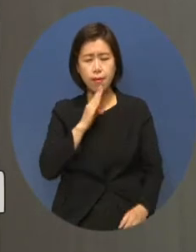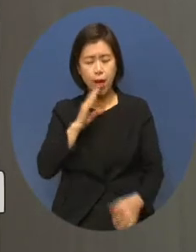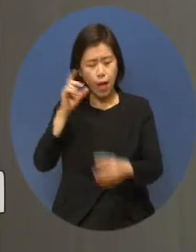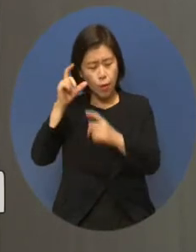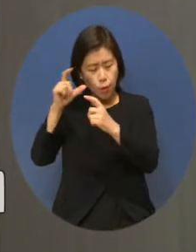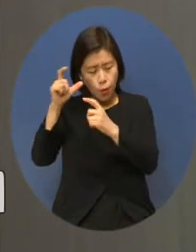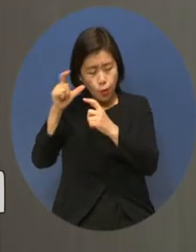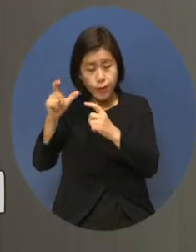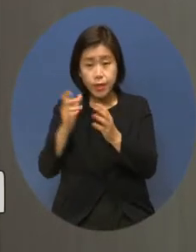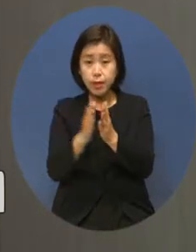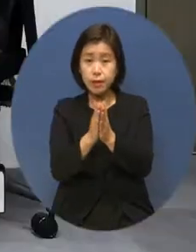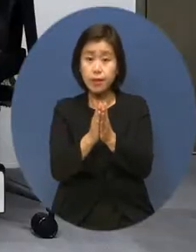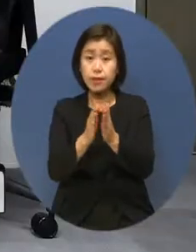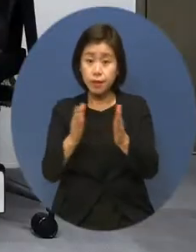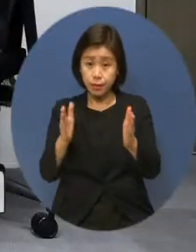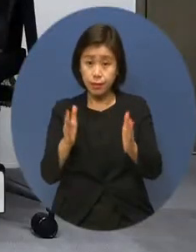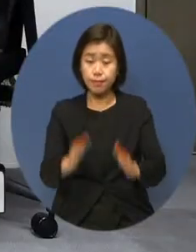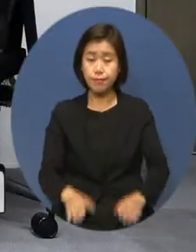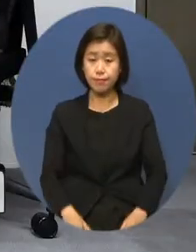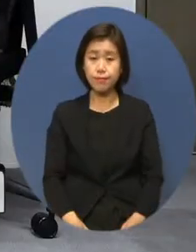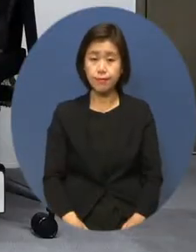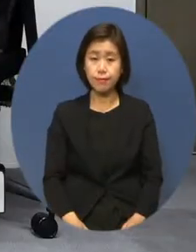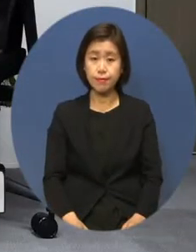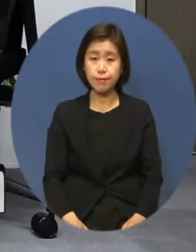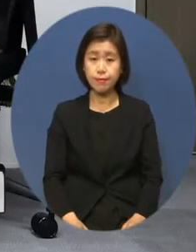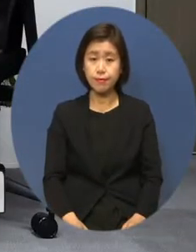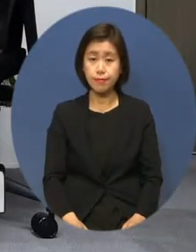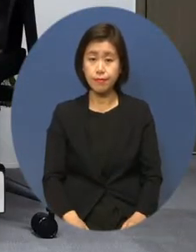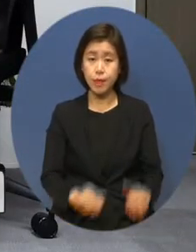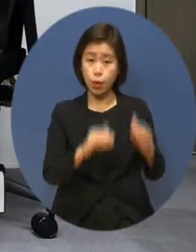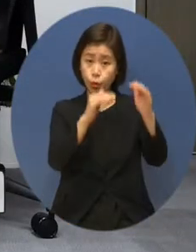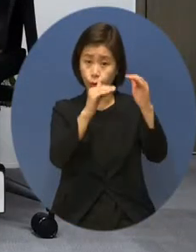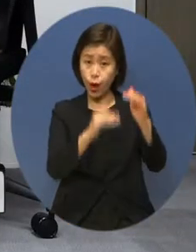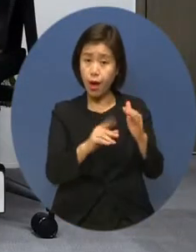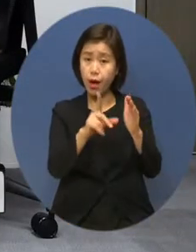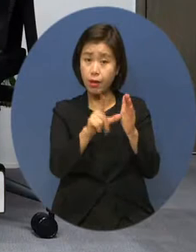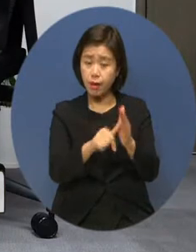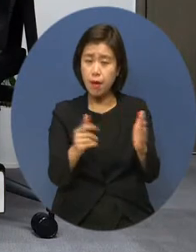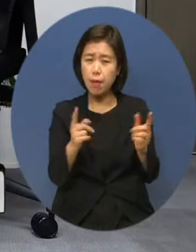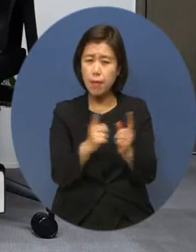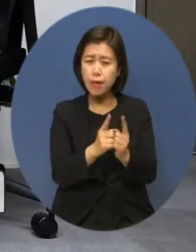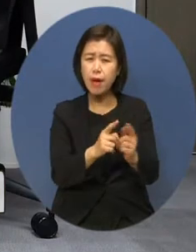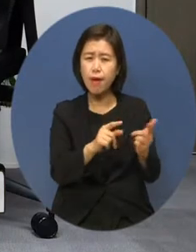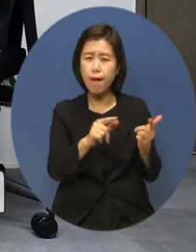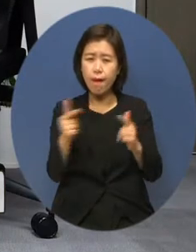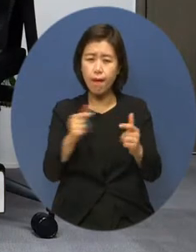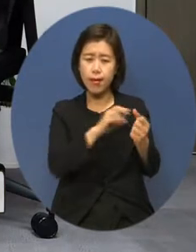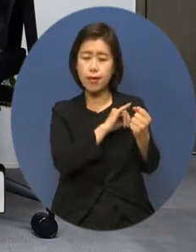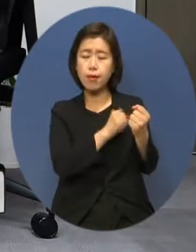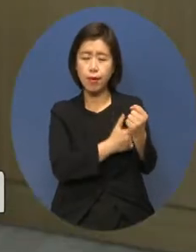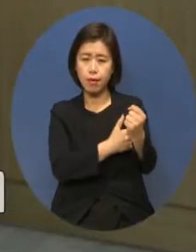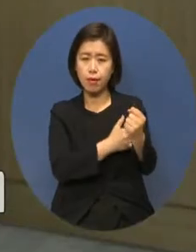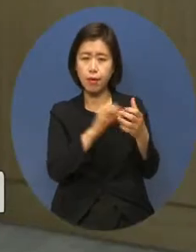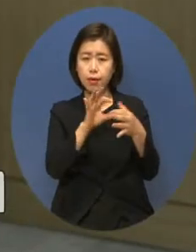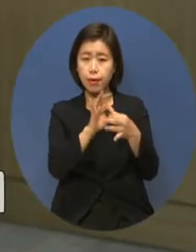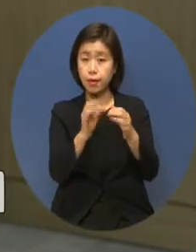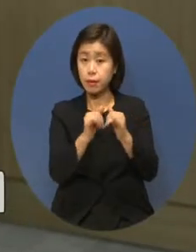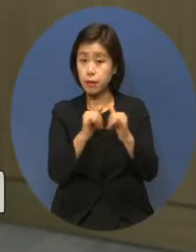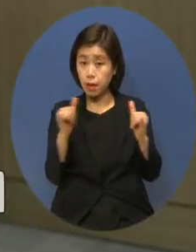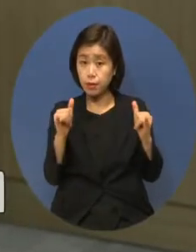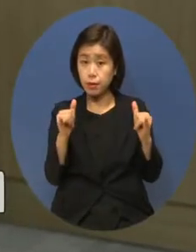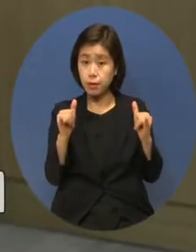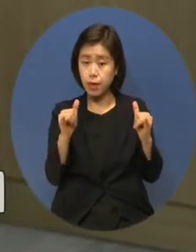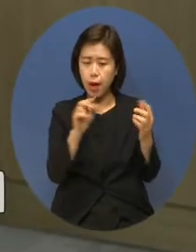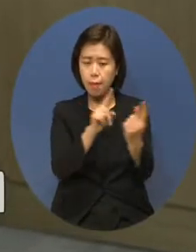고민하게 되었던 것 같아요. 그 과정에서 또 만났었던 여러 장애 인권 영역의 활동가들을 통해서 탈시설이라고